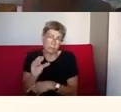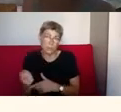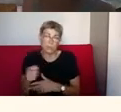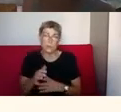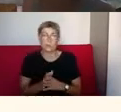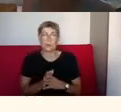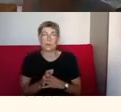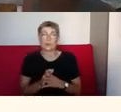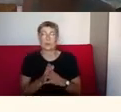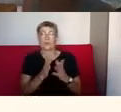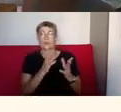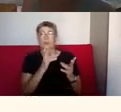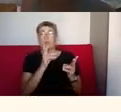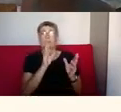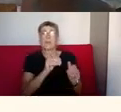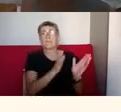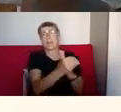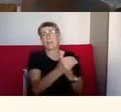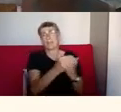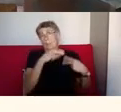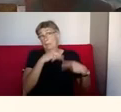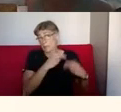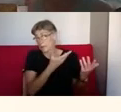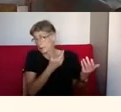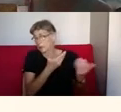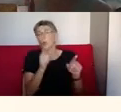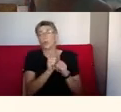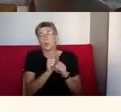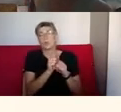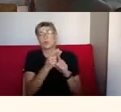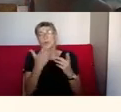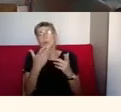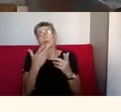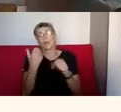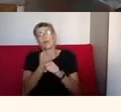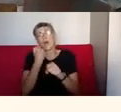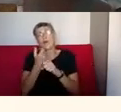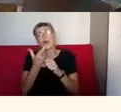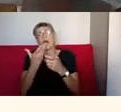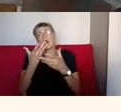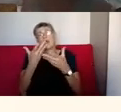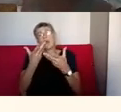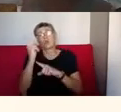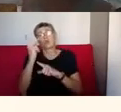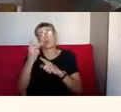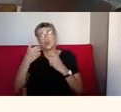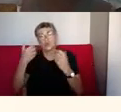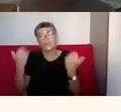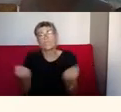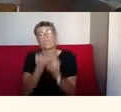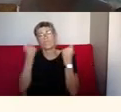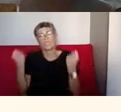notre cabinet ministériel et de travailler sur l'aspect communication et pérennisation dans ce